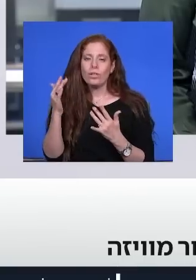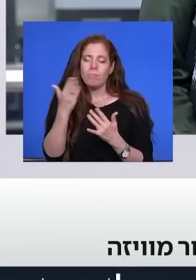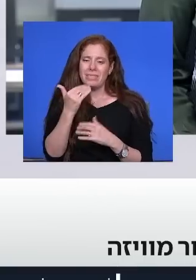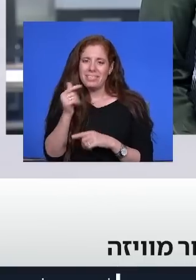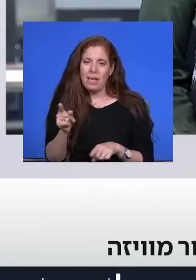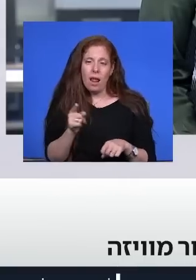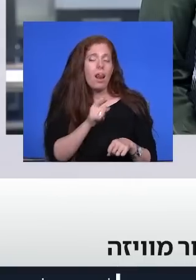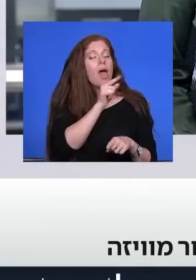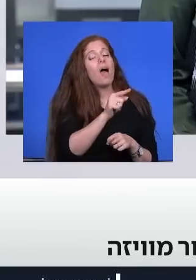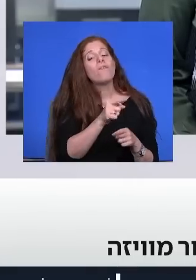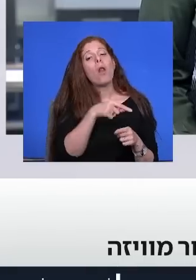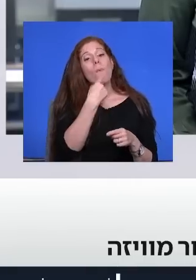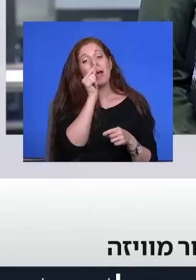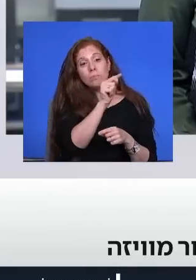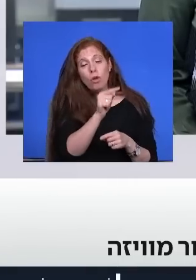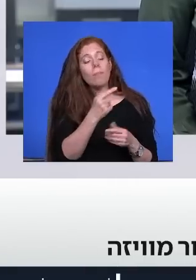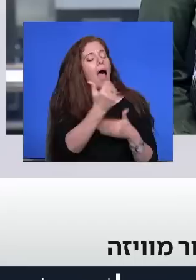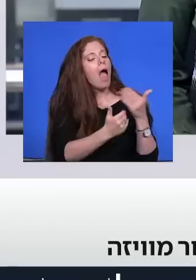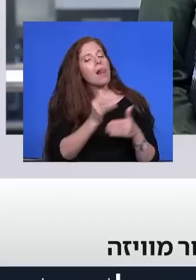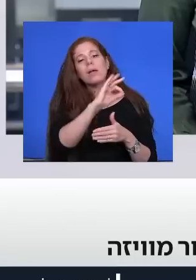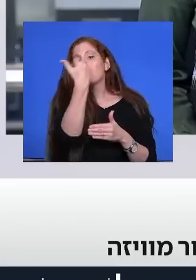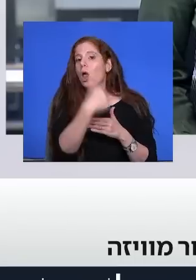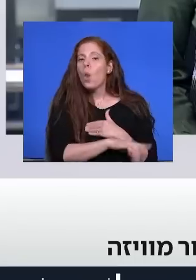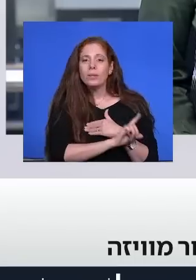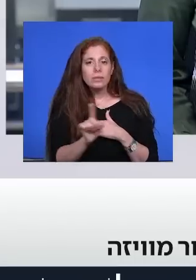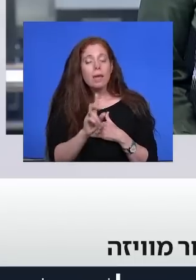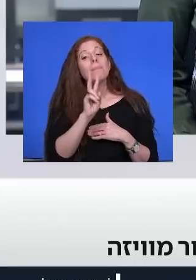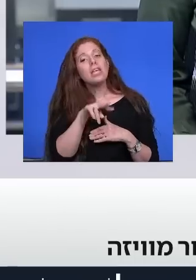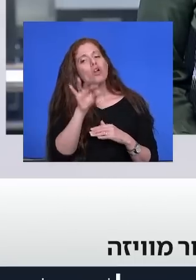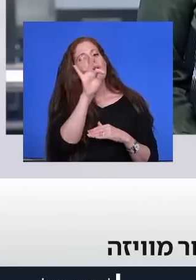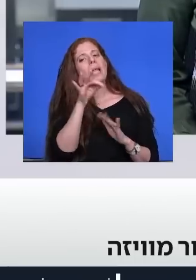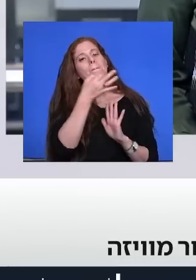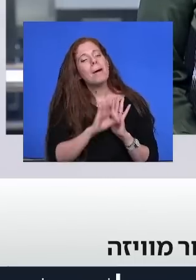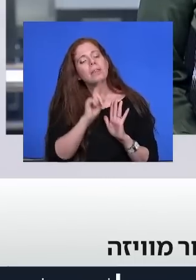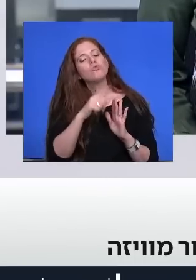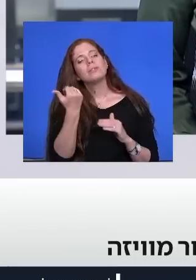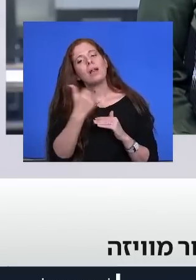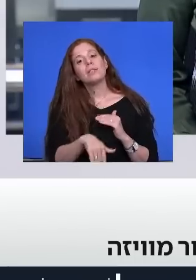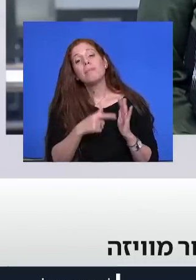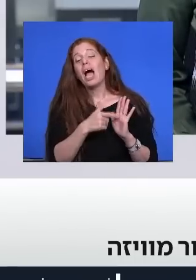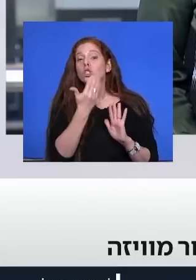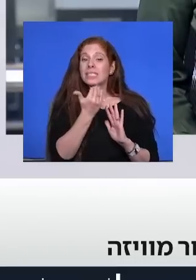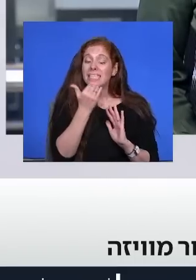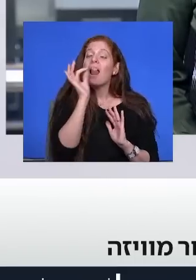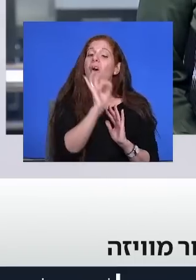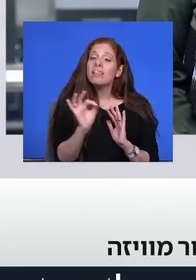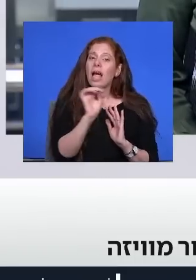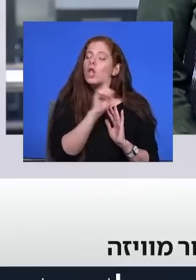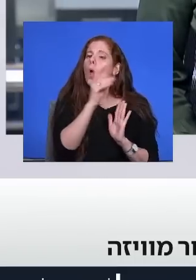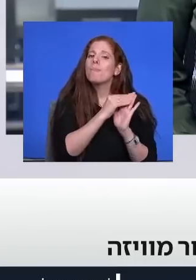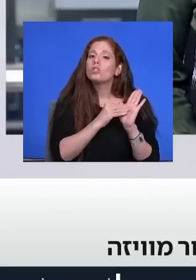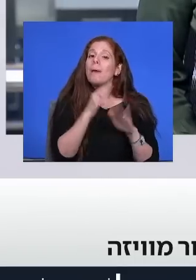דיפרטמנט במקביל אומרים, ההליך עדיין לא הסתיים, יש עדיין פרטים שצריך לסגור, כך שישראל עדיין לא ברשימת